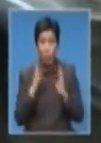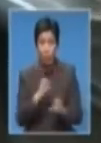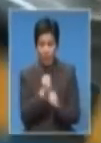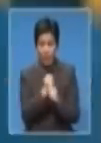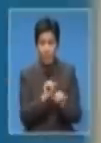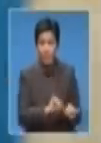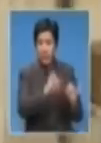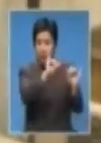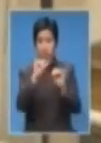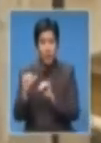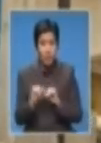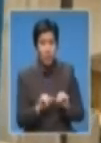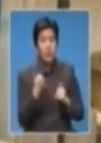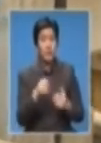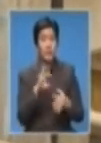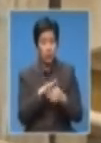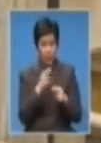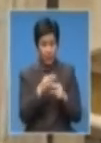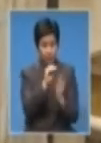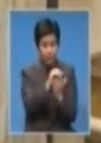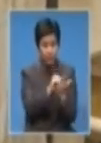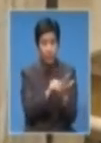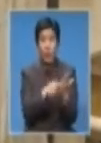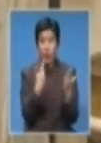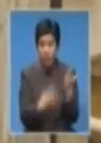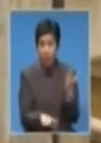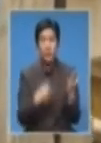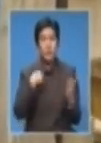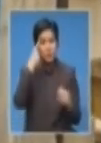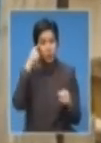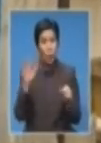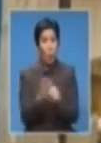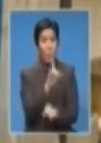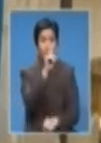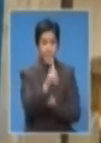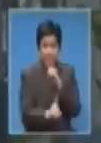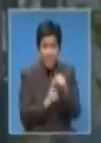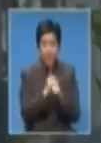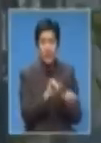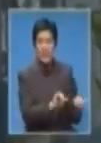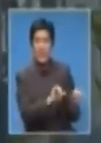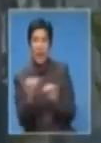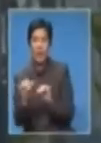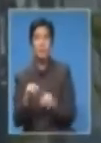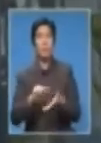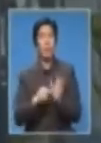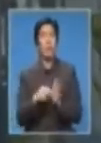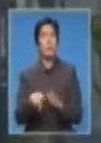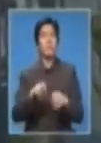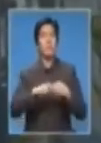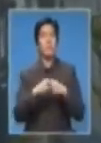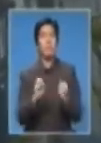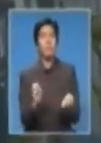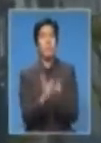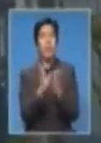านที่จดทะเบียนไว้ขั้นต้นแล้วนะครับแล้วก็ยังไม่ครบ1ปีก็ย้ายไปที่อื่นเหล่านี้มันเป็นการทำให้เกิดความสับสน